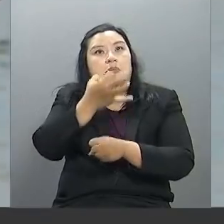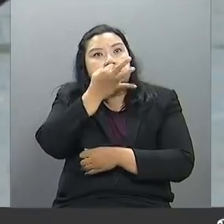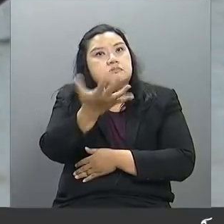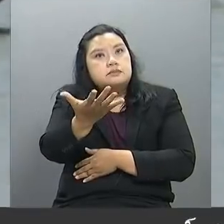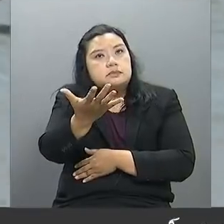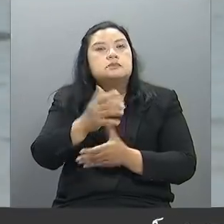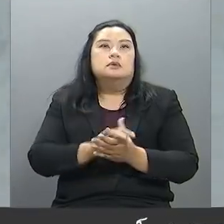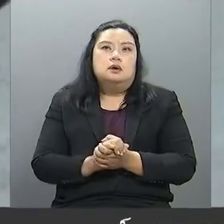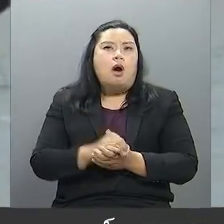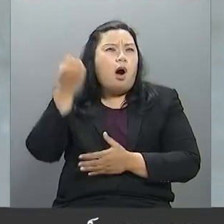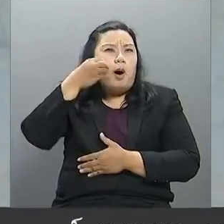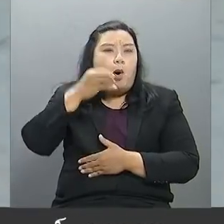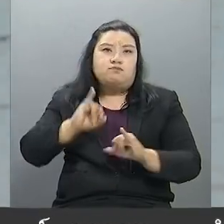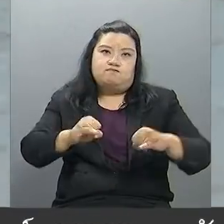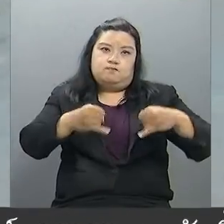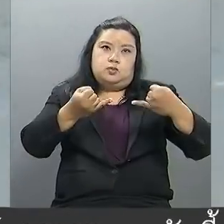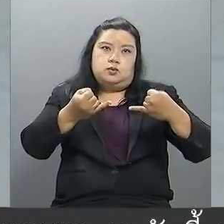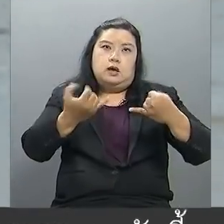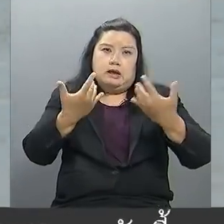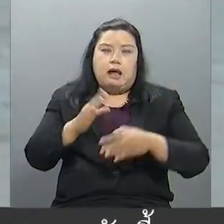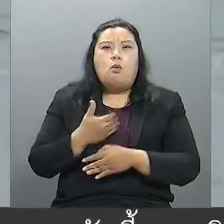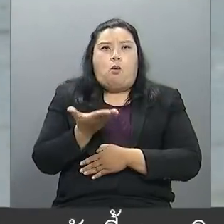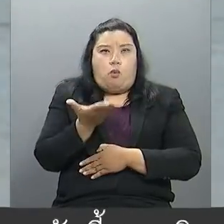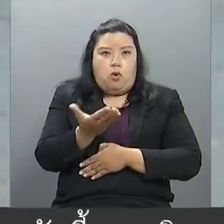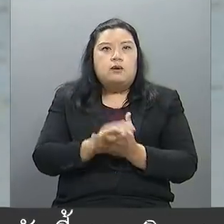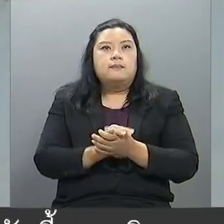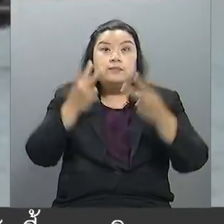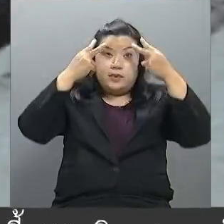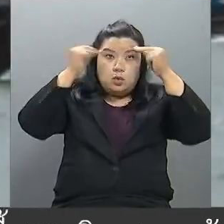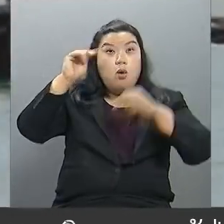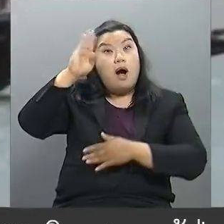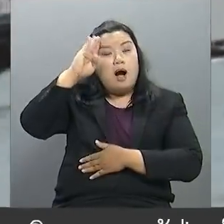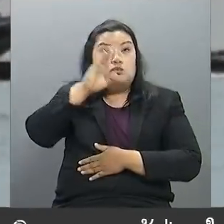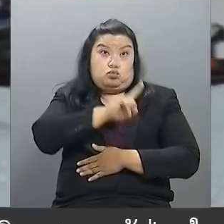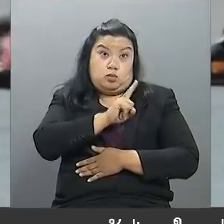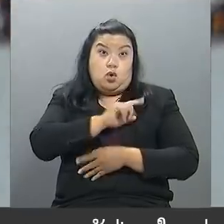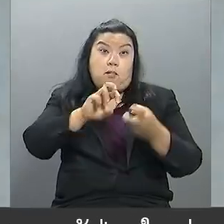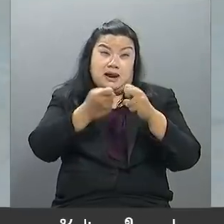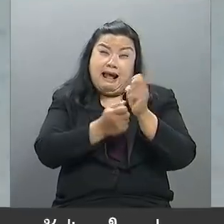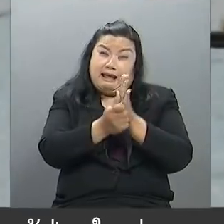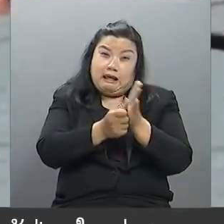ครั้งแม้ว่าจะมีการเรียกร้องให้นายกรัฐมนตรีเข้ามาแก้ไขปัญหาค่ะ